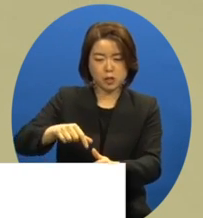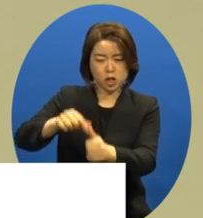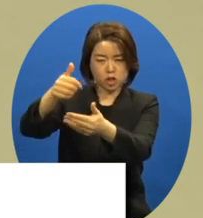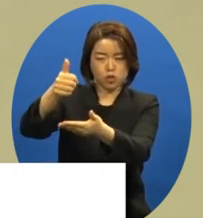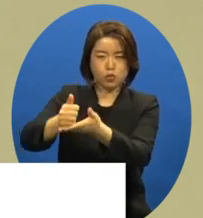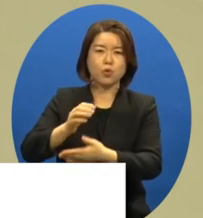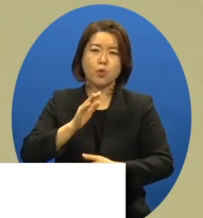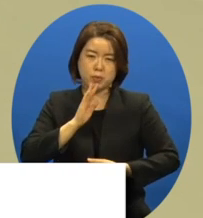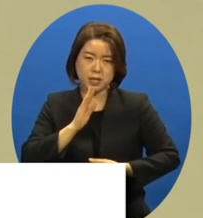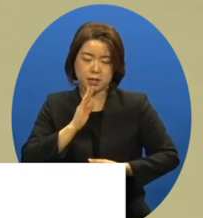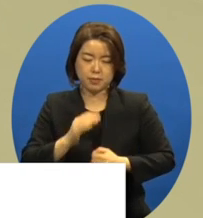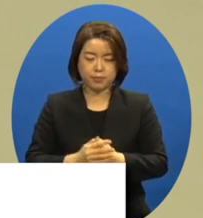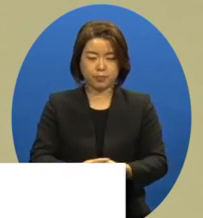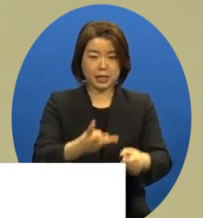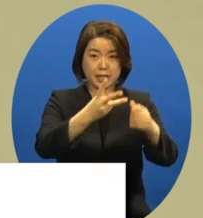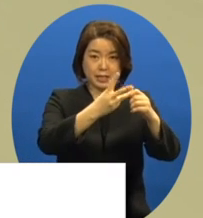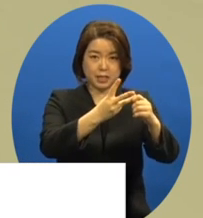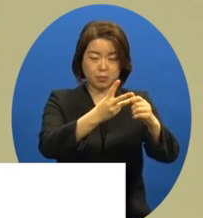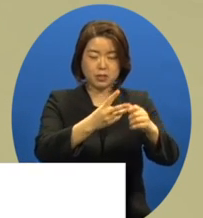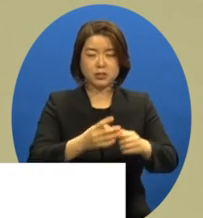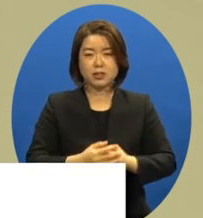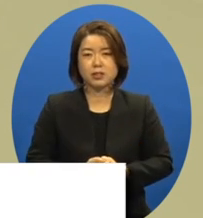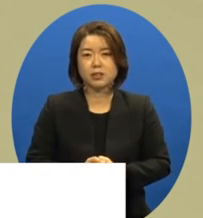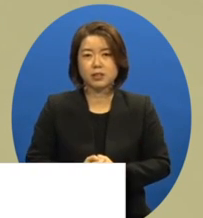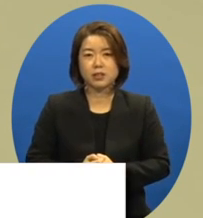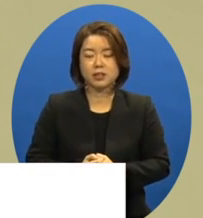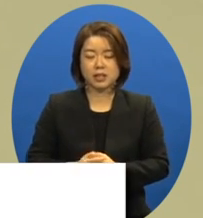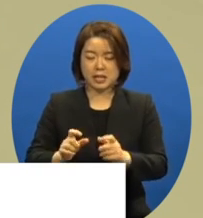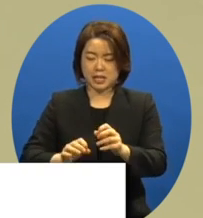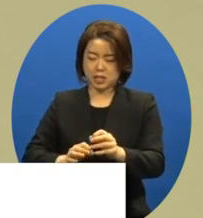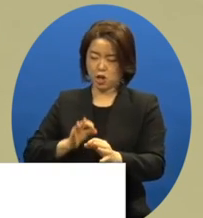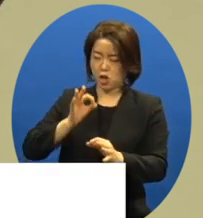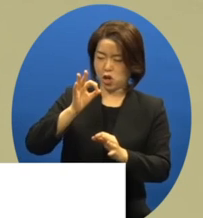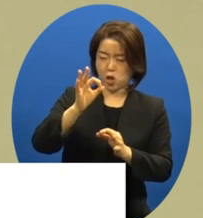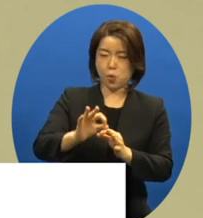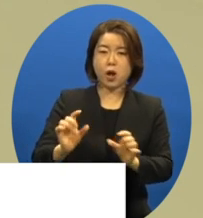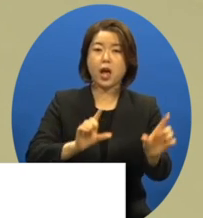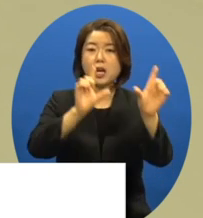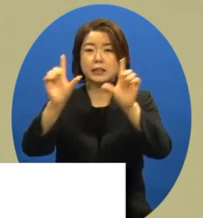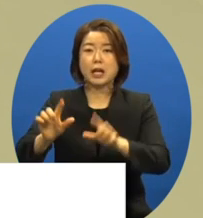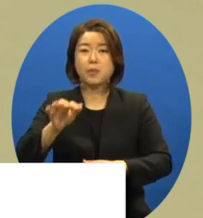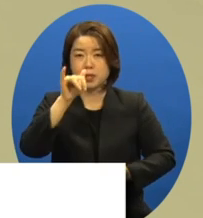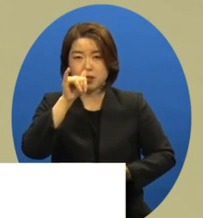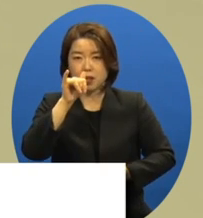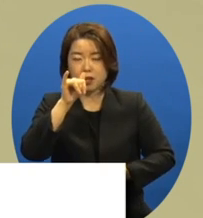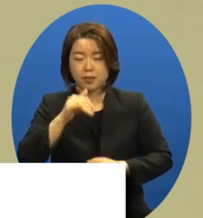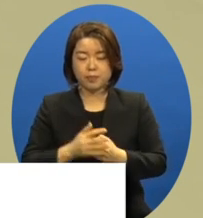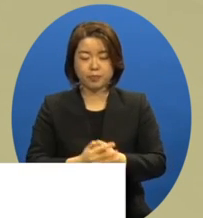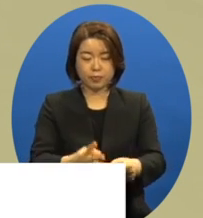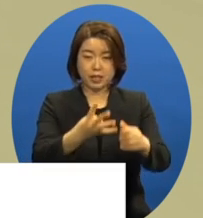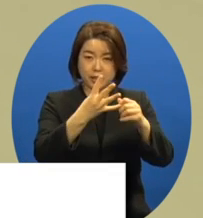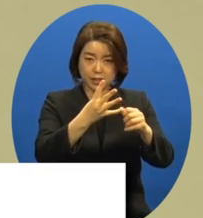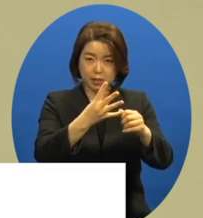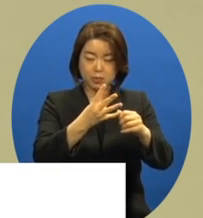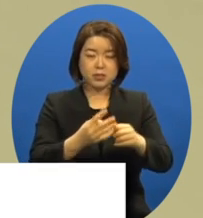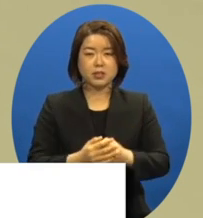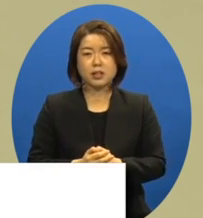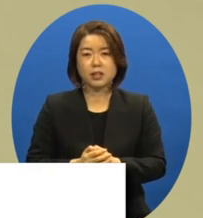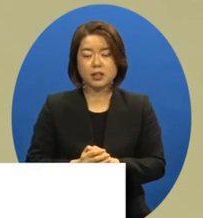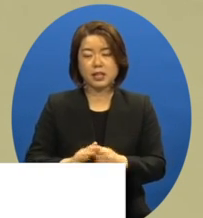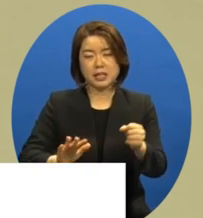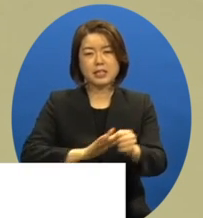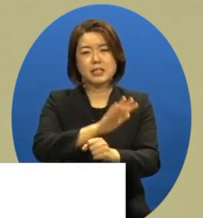구세주이시다. 세 번째는 영원한 삶이 있다. 네 번째는